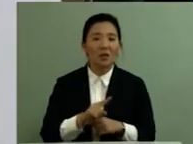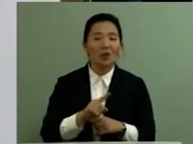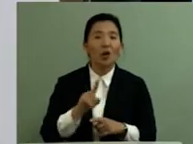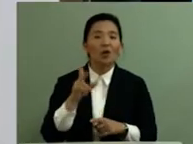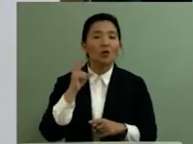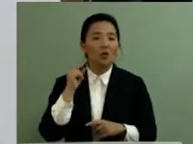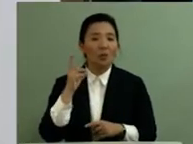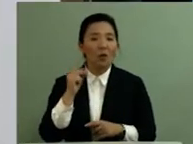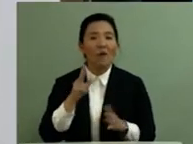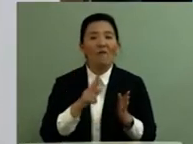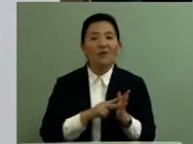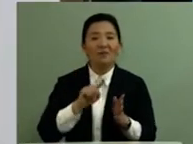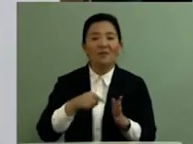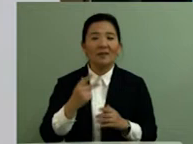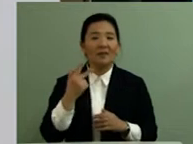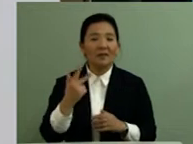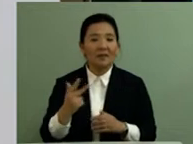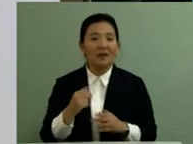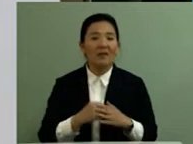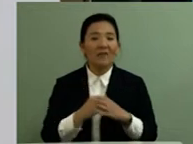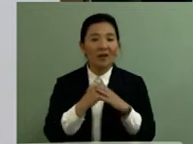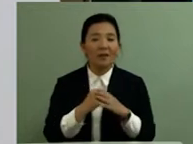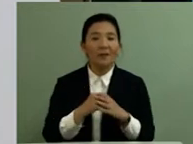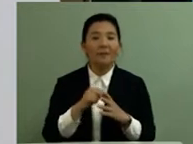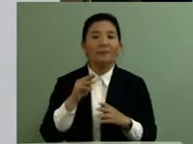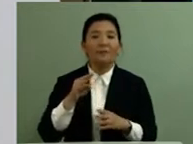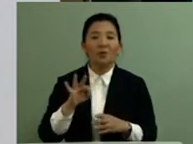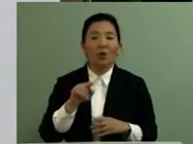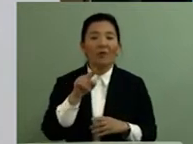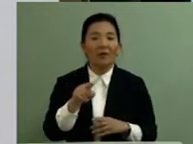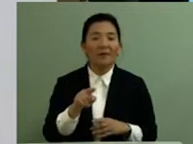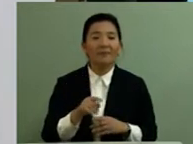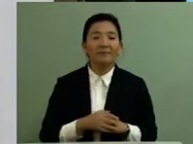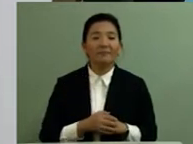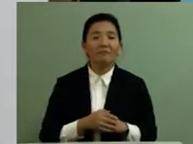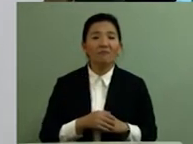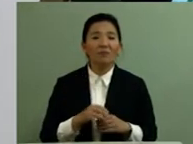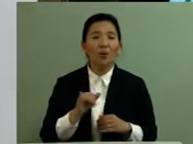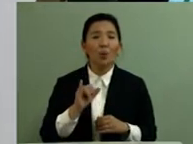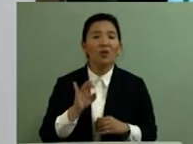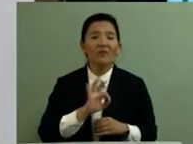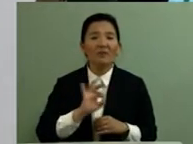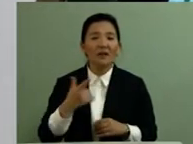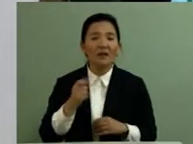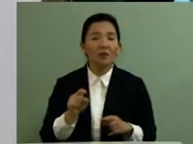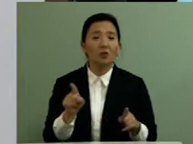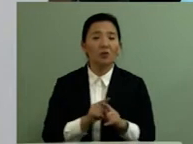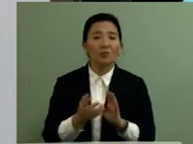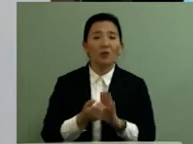указывается число 8,3 давления, то вы универсальную газовую берете тоже